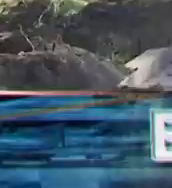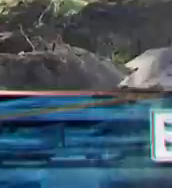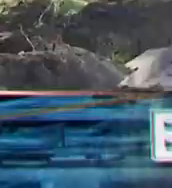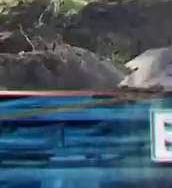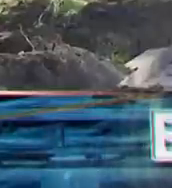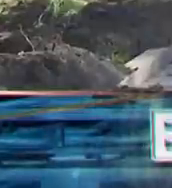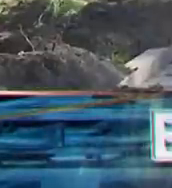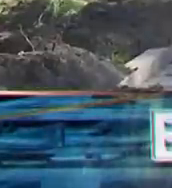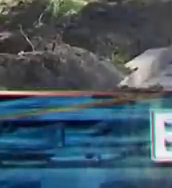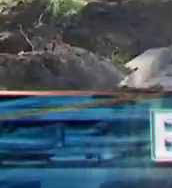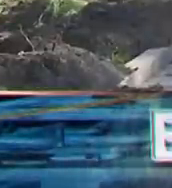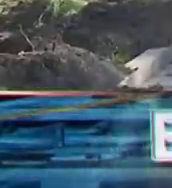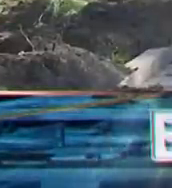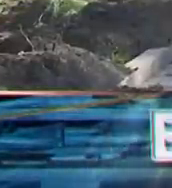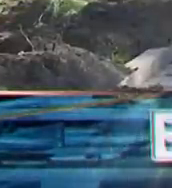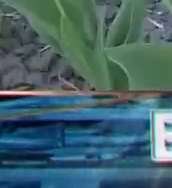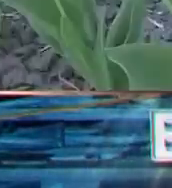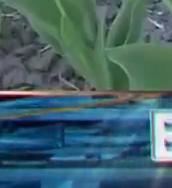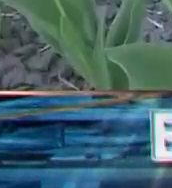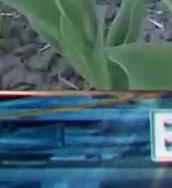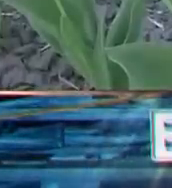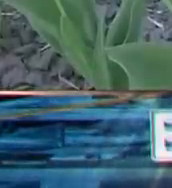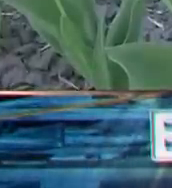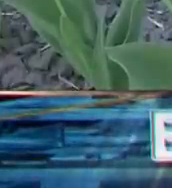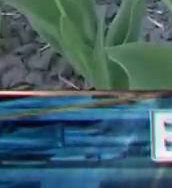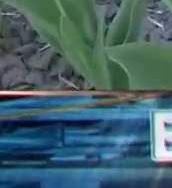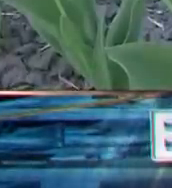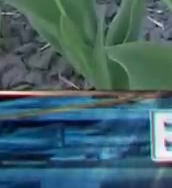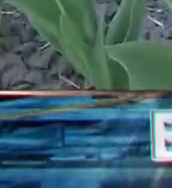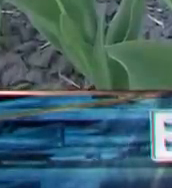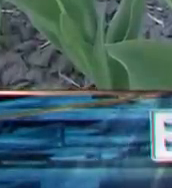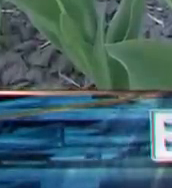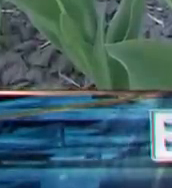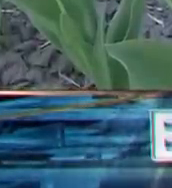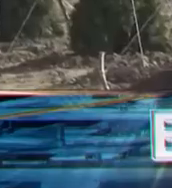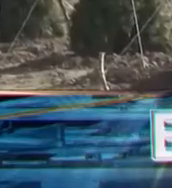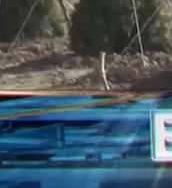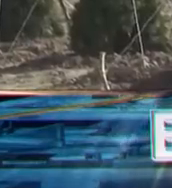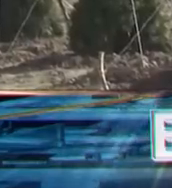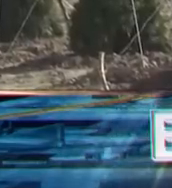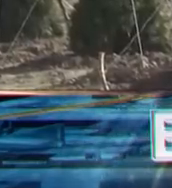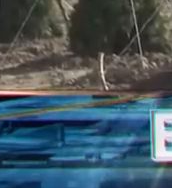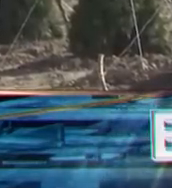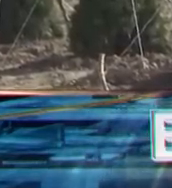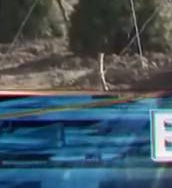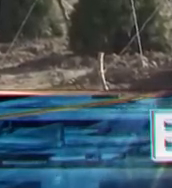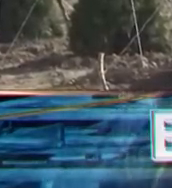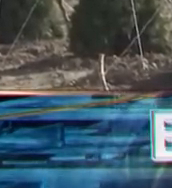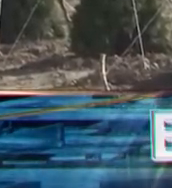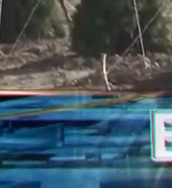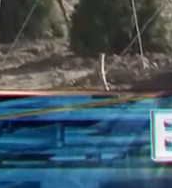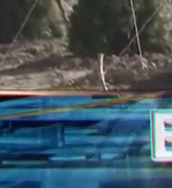Талдықорған бақ қалаға айналуы тиіс. Биыл Жетісудың бас шаһарына 350 мың гүл көшеті мен 5500 түп